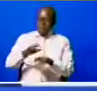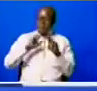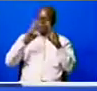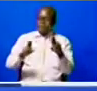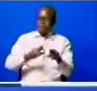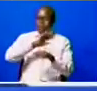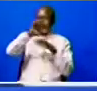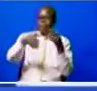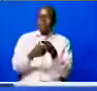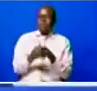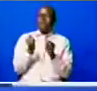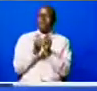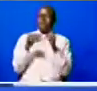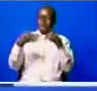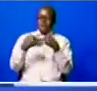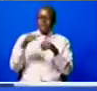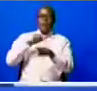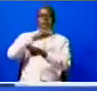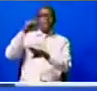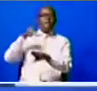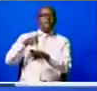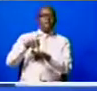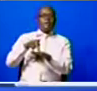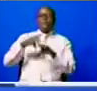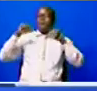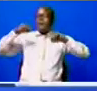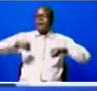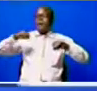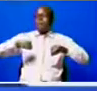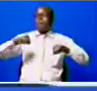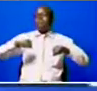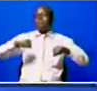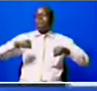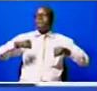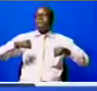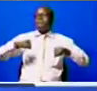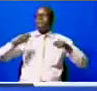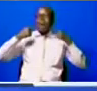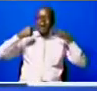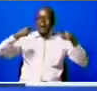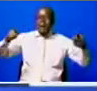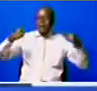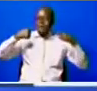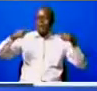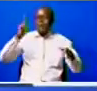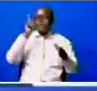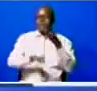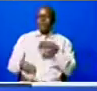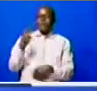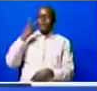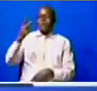the 18 provinces, we can be able to announce what we